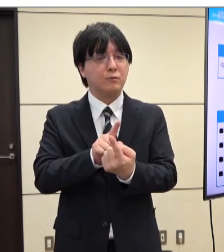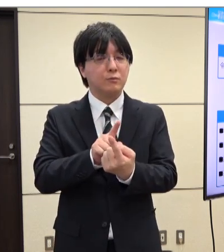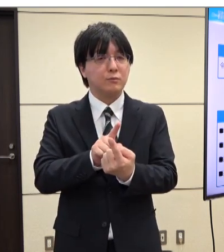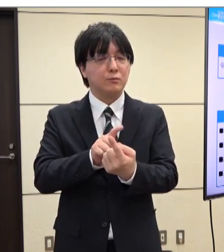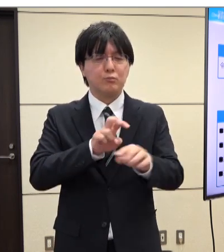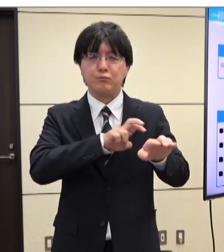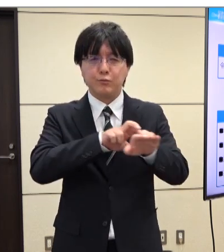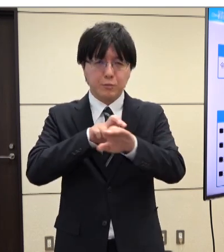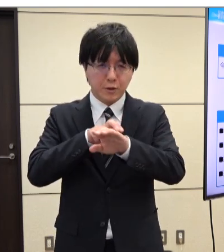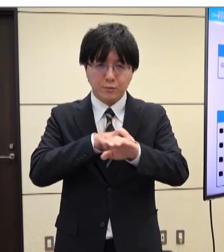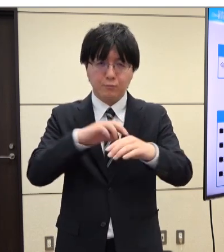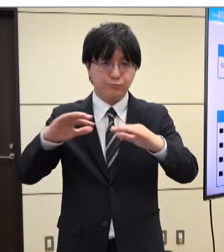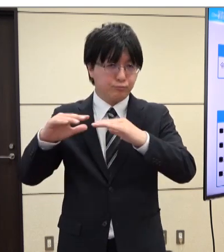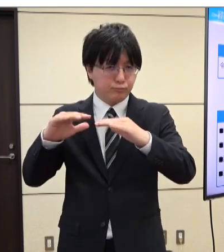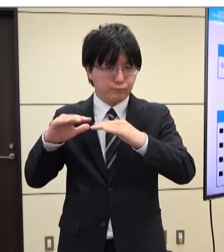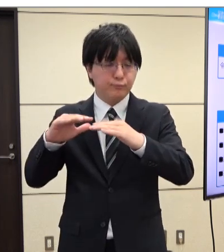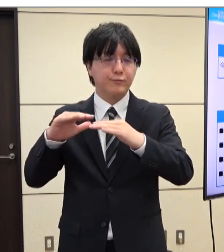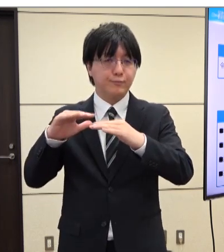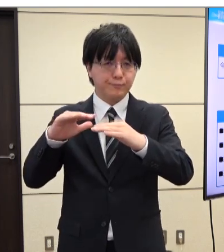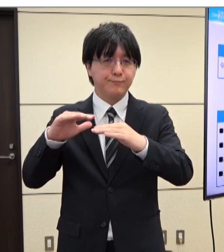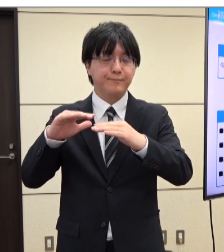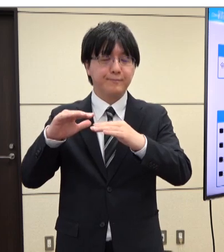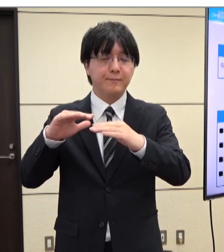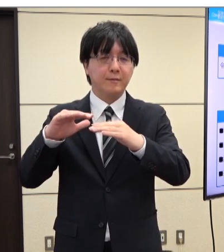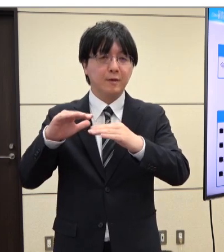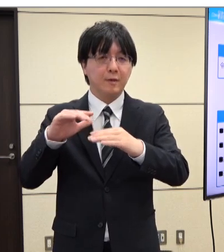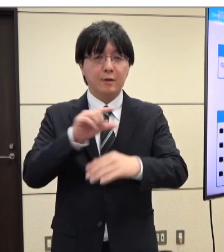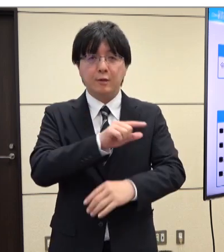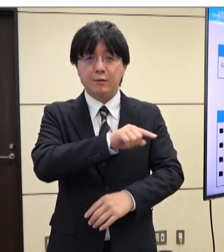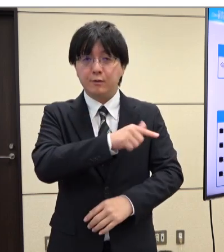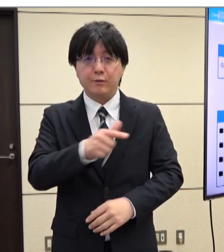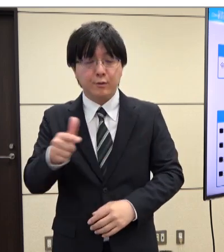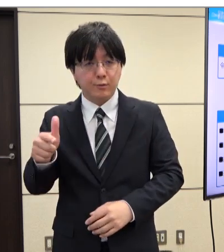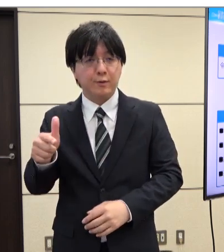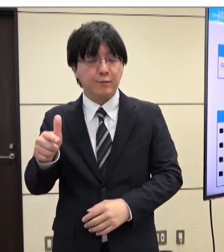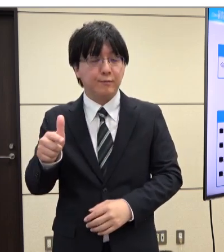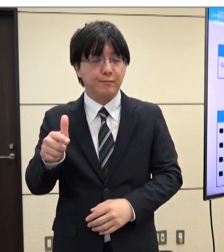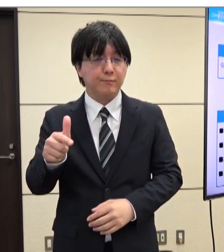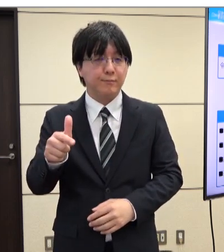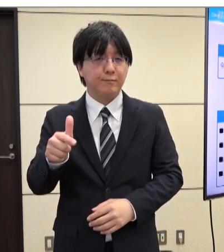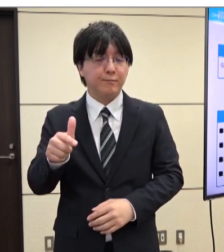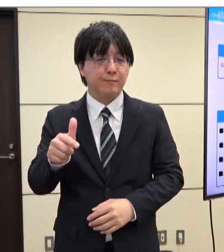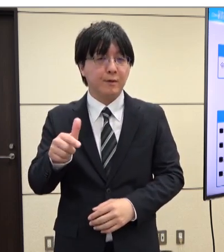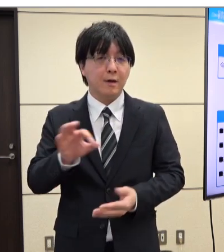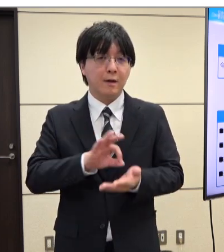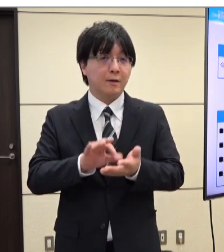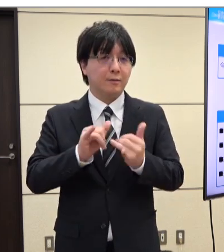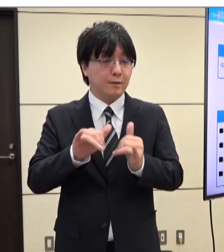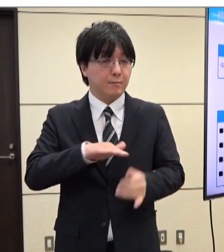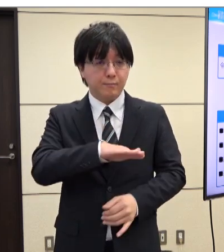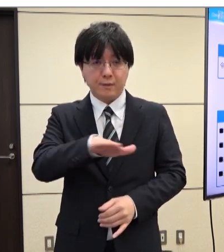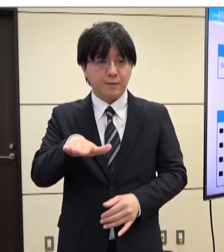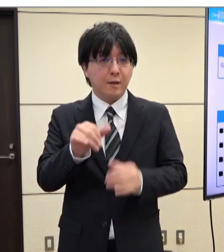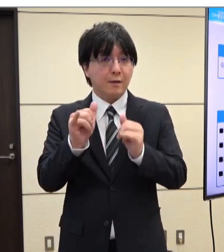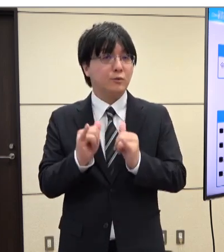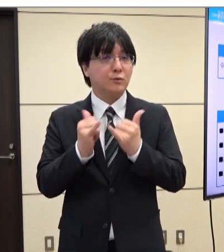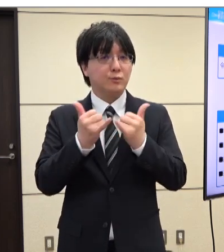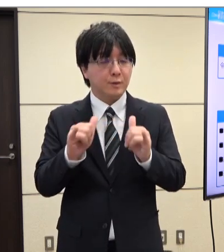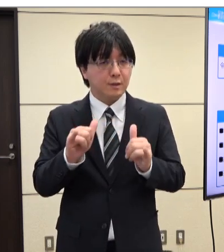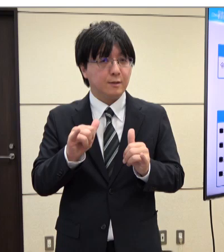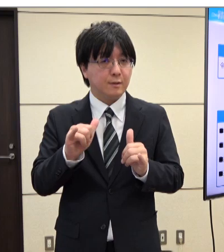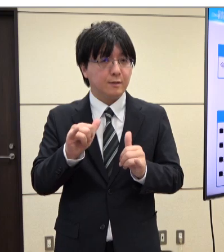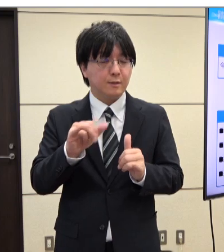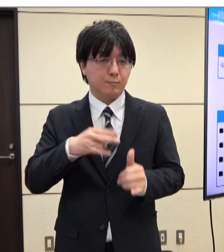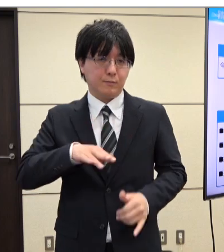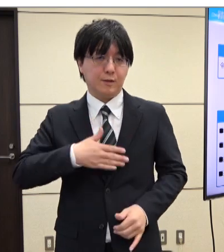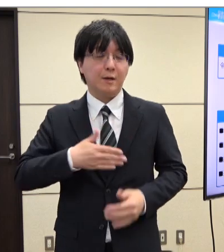検討してですね、そしてそれぞれ の利用者の皆さんなどにご理解をいただきながら、抜本的な対